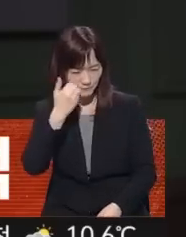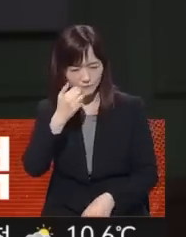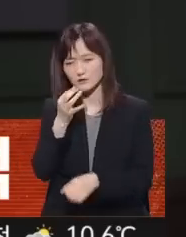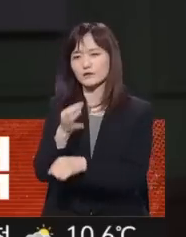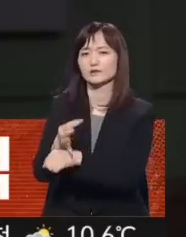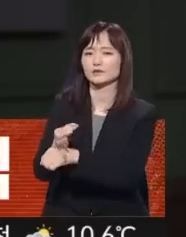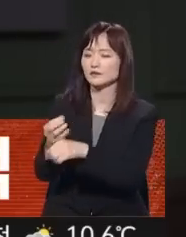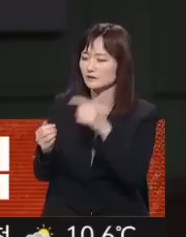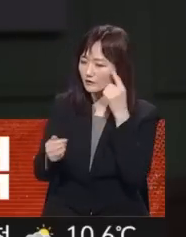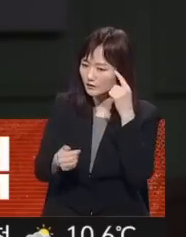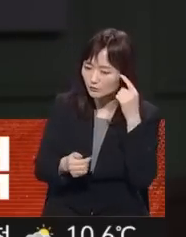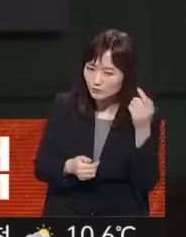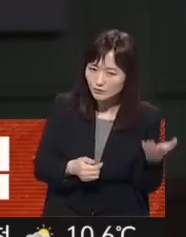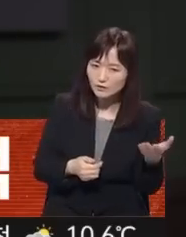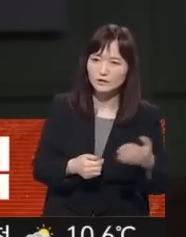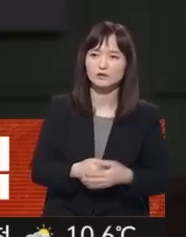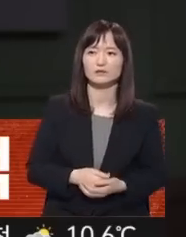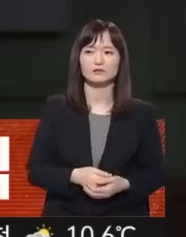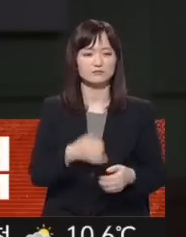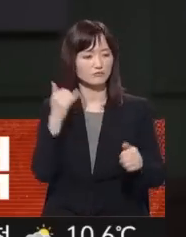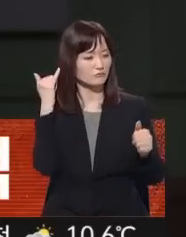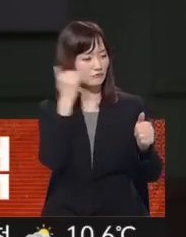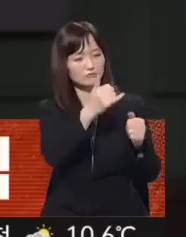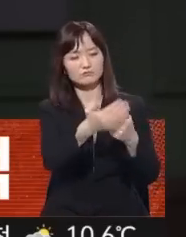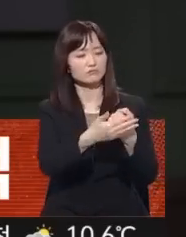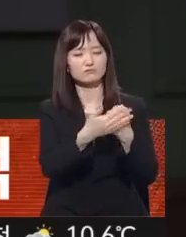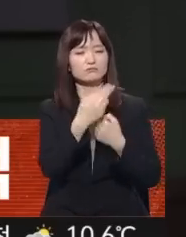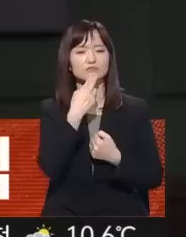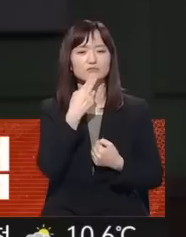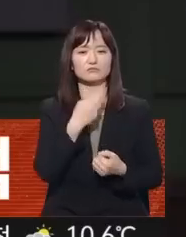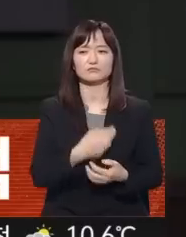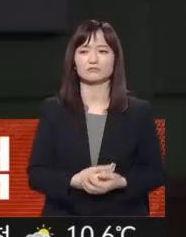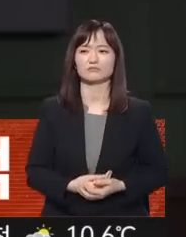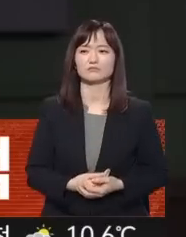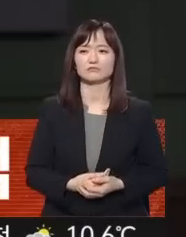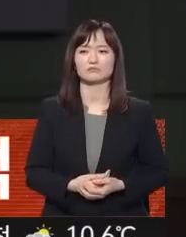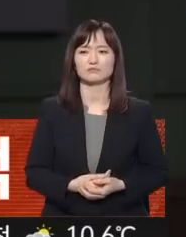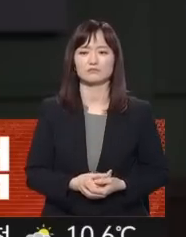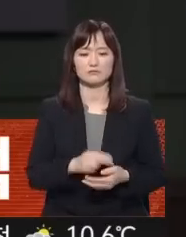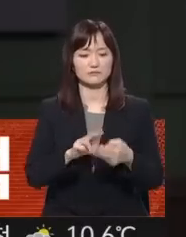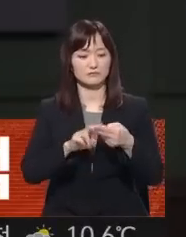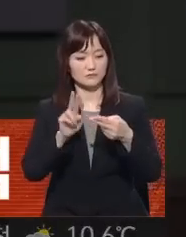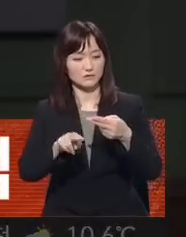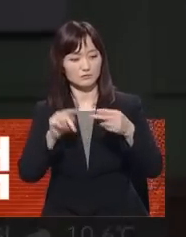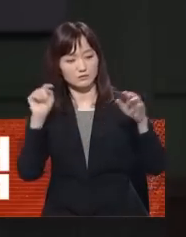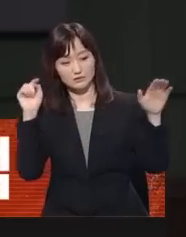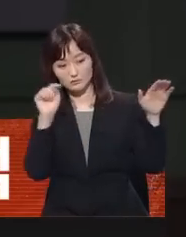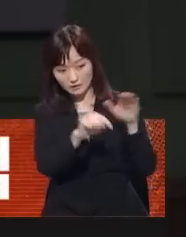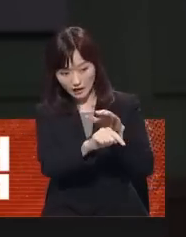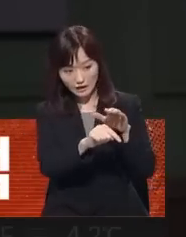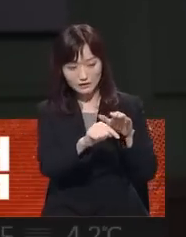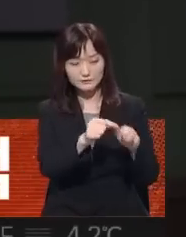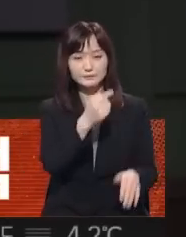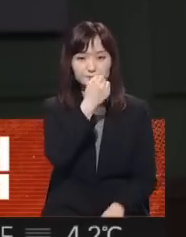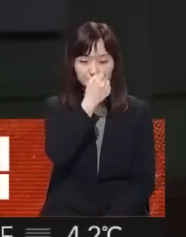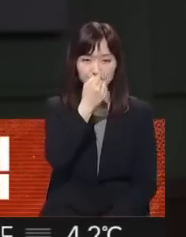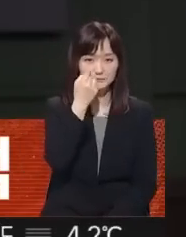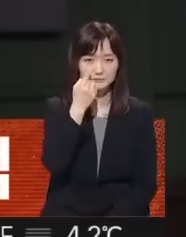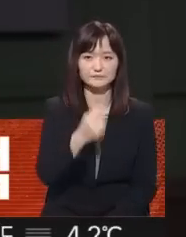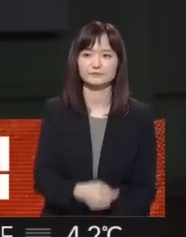구매를 했는지 다 물어봤고 전화로는 협조할 수 없다는 업체들도 있었습니다 그런 곳에는 형사들이 직접 발품을 팔아서 찾아갔다고